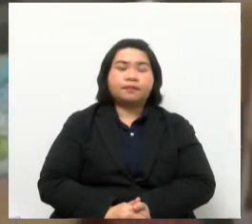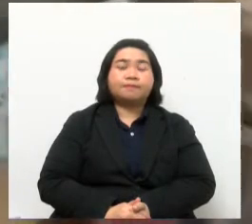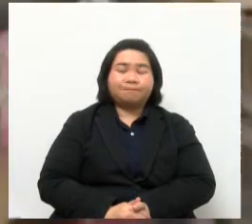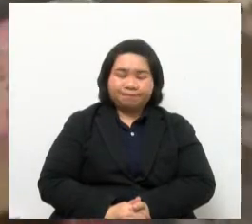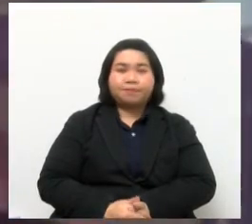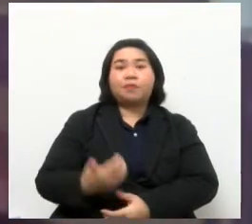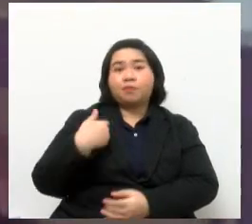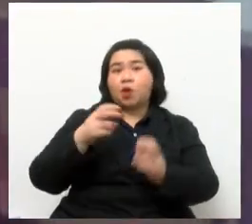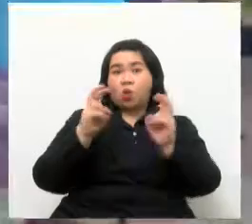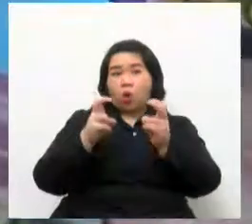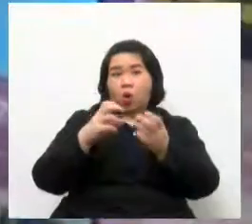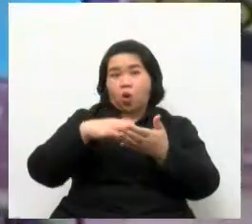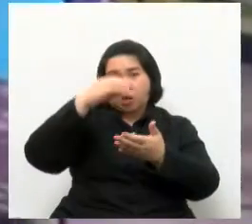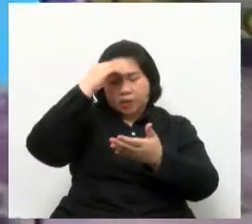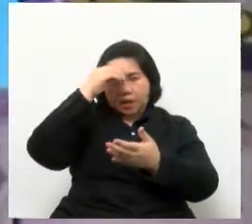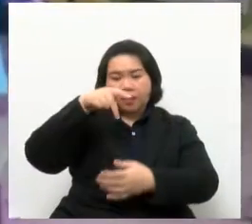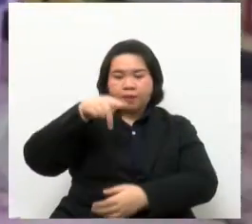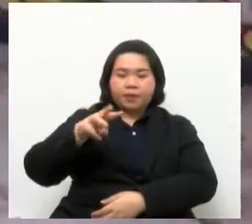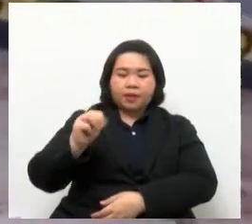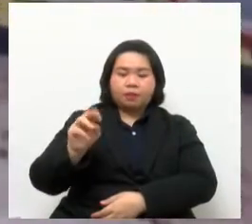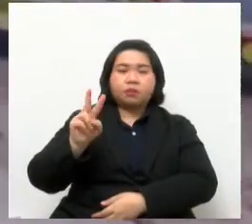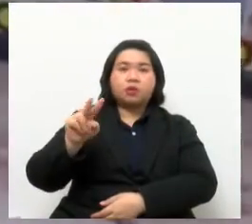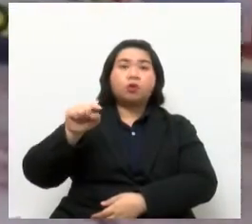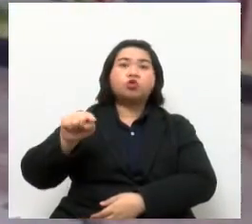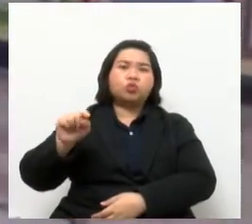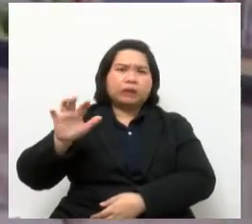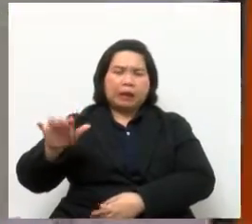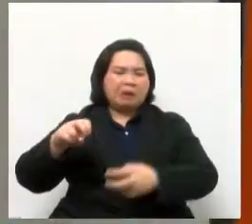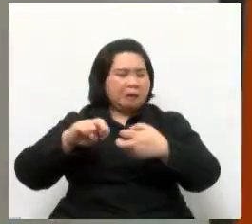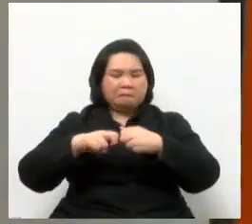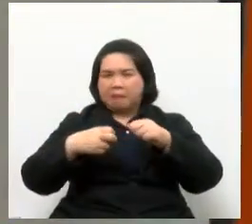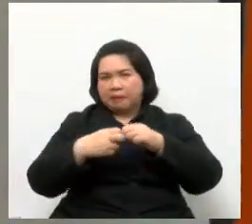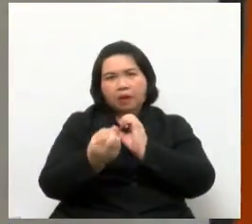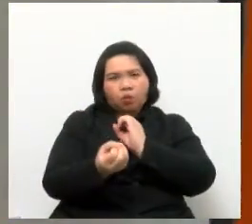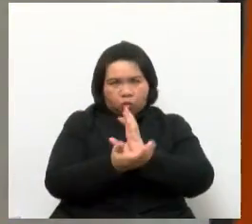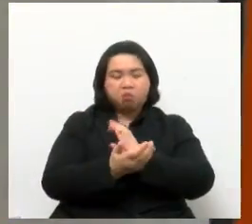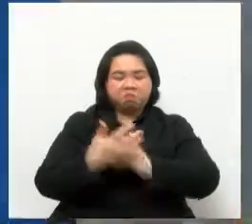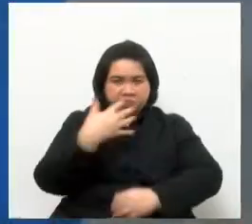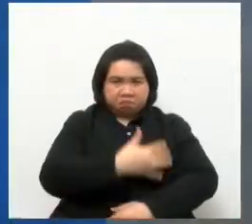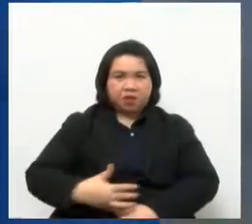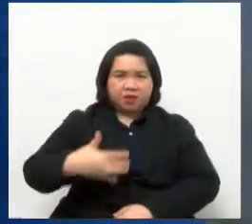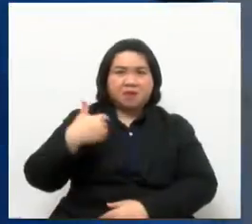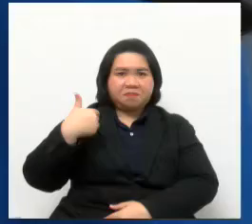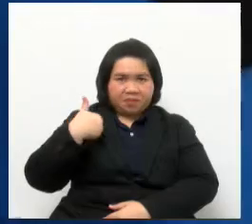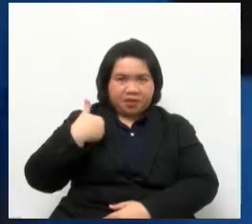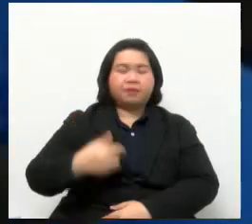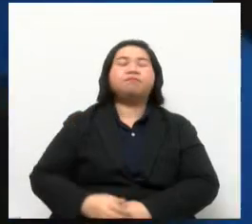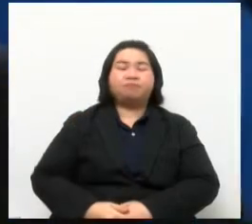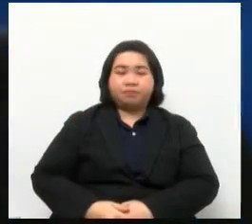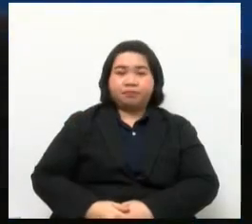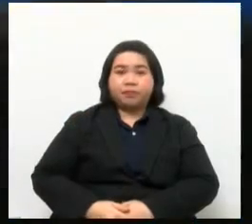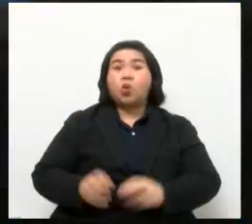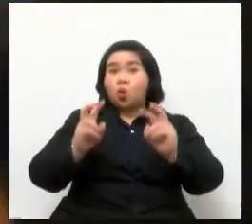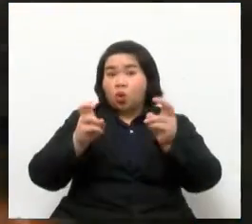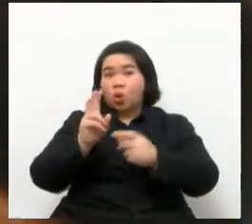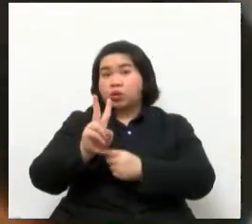และเรื่อง PM 2.5 ภัยร้ายใกล้ตัว 2. กลุ่มสาระการเรียนรู้วิชาต่